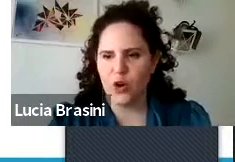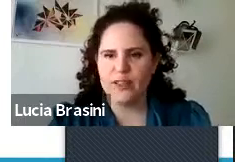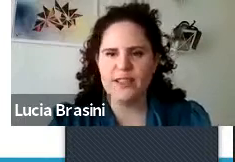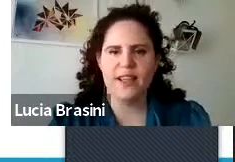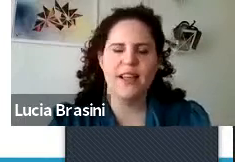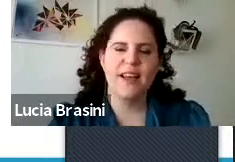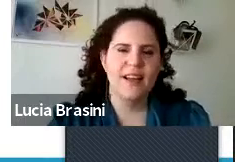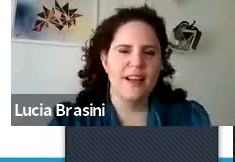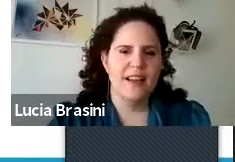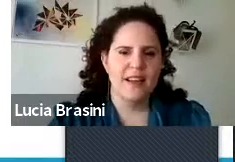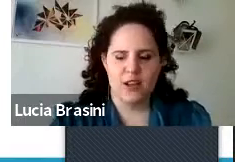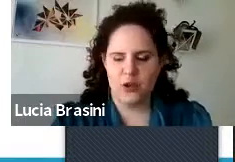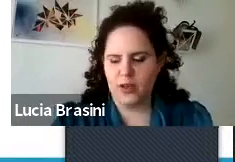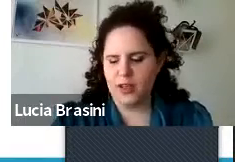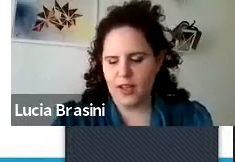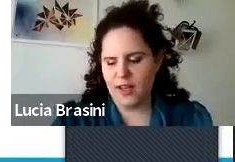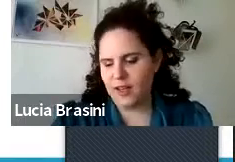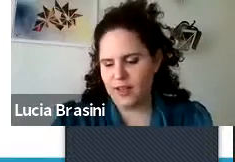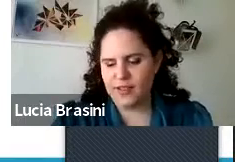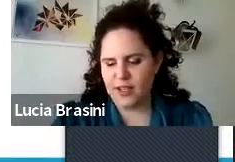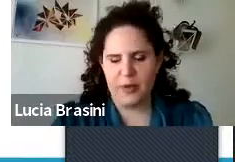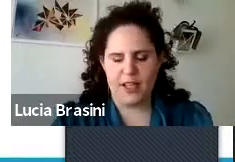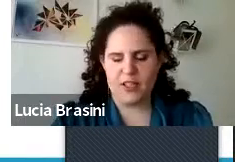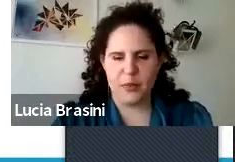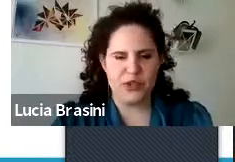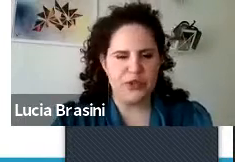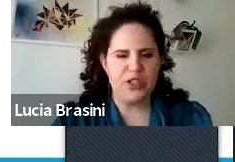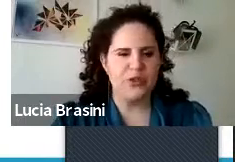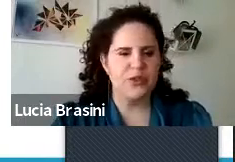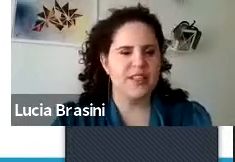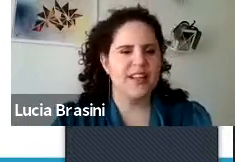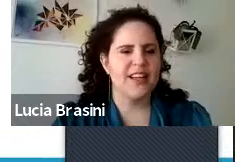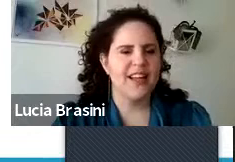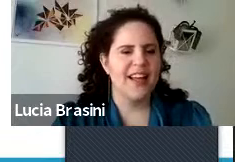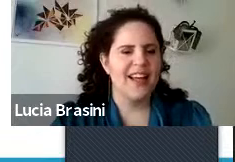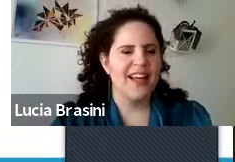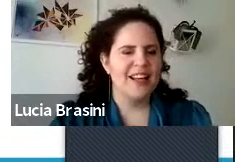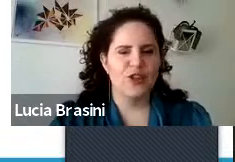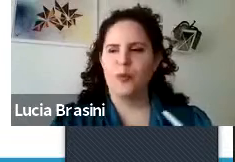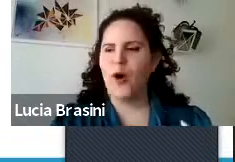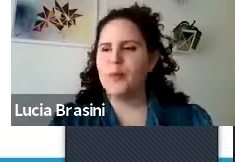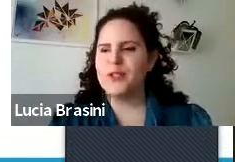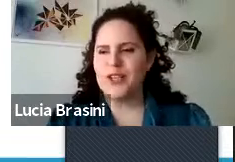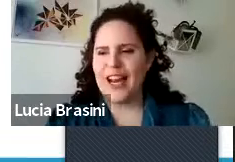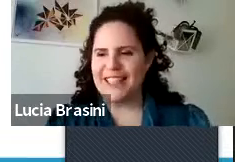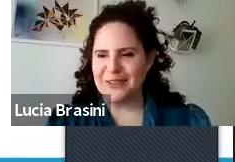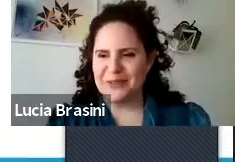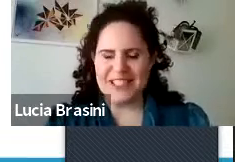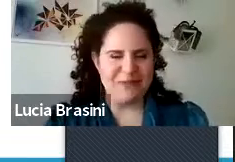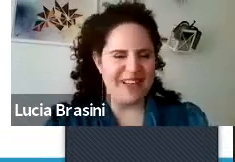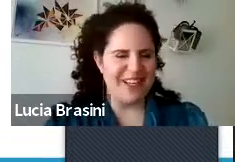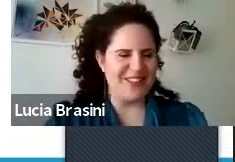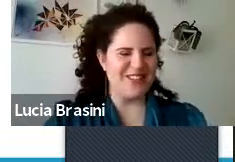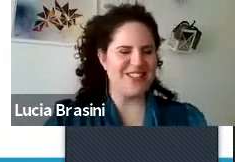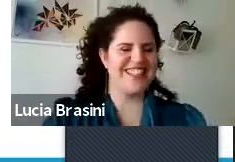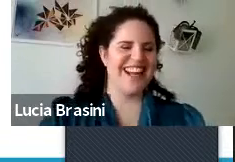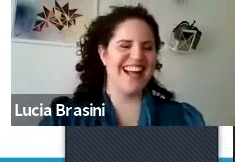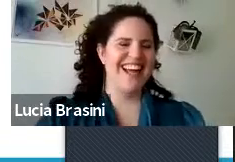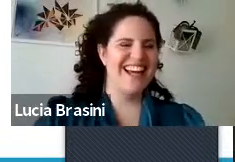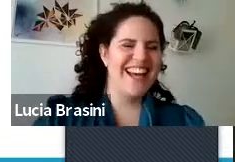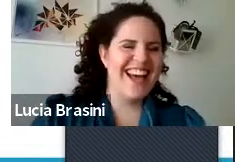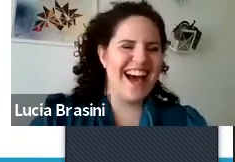anche raccolte insieme ad altre persone sorde. Sono un po' emozionata, quindi spero